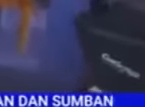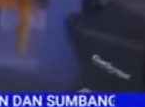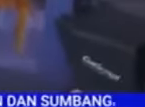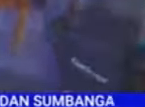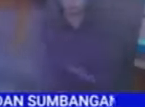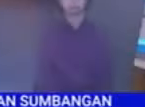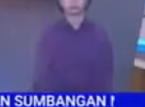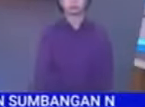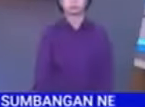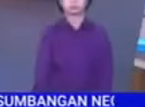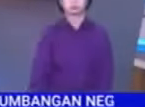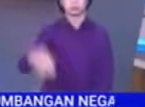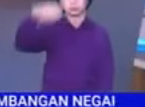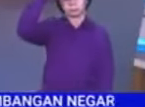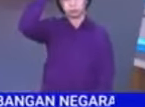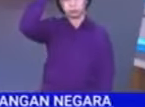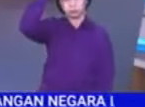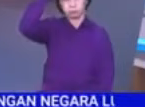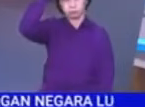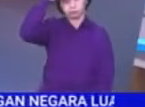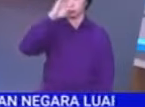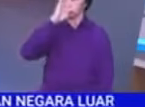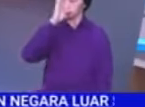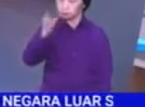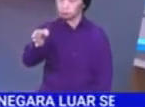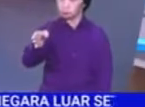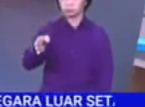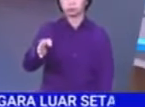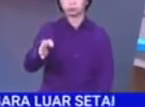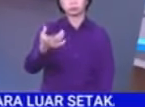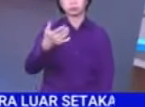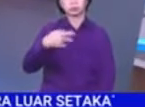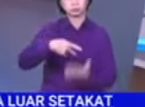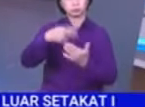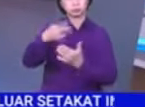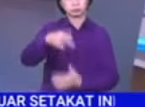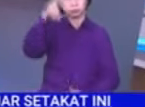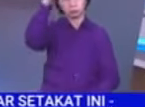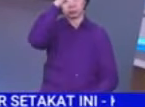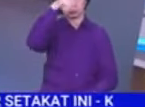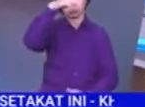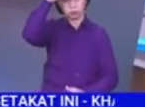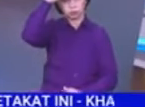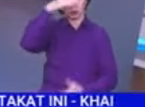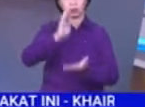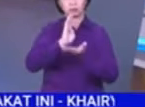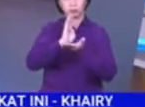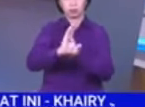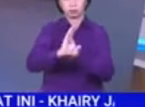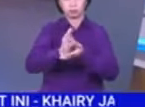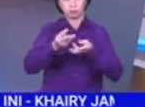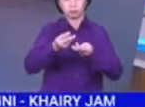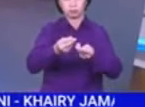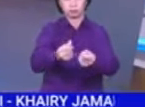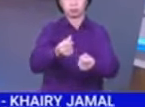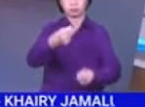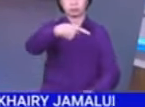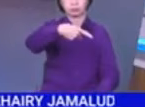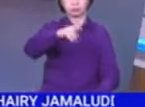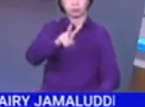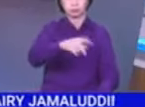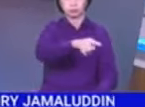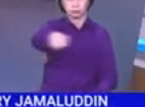bytes langsung dari Johor petang ini memberi fokus mengenai inisiatif kerajaan Negeri membantu melancarkan proses vaksinasi